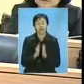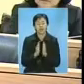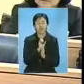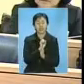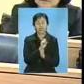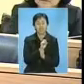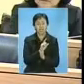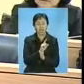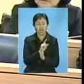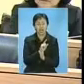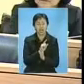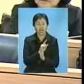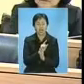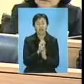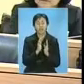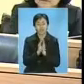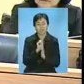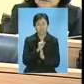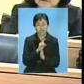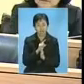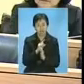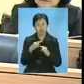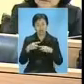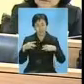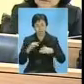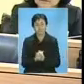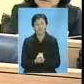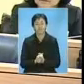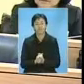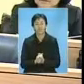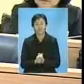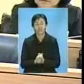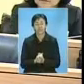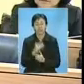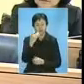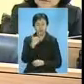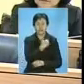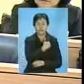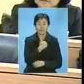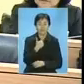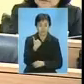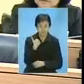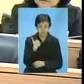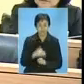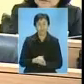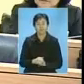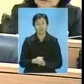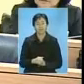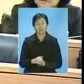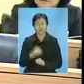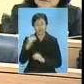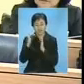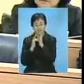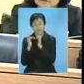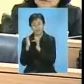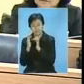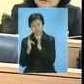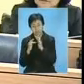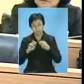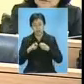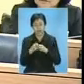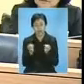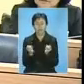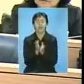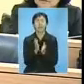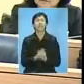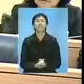า2ศาสนานั่นคือคาทอลิกนะคะกับโปรเตสแตนต์และนั่นเ